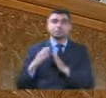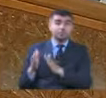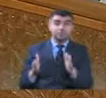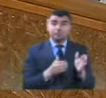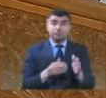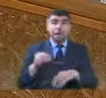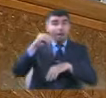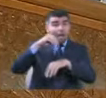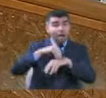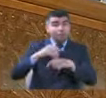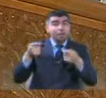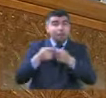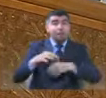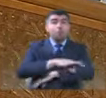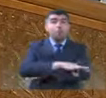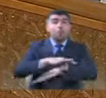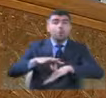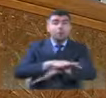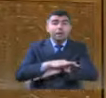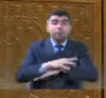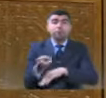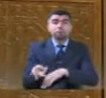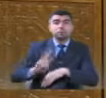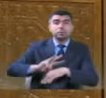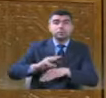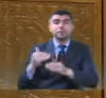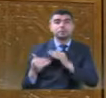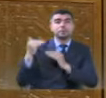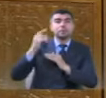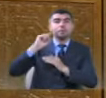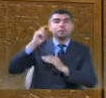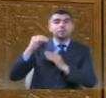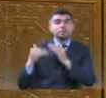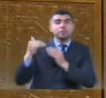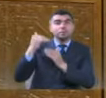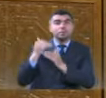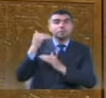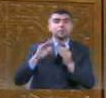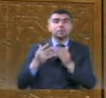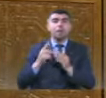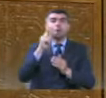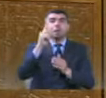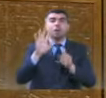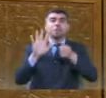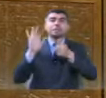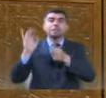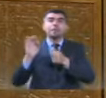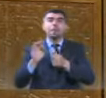بقطاع الوظيفة العمومية إلى 3000 درهم صافية شهريا بكلفة 160 مليون درهم